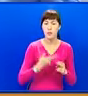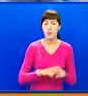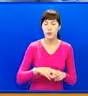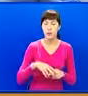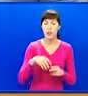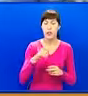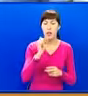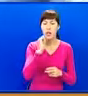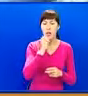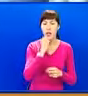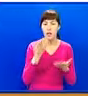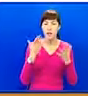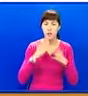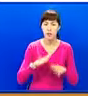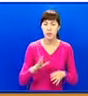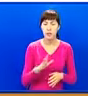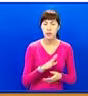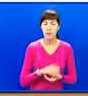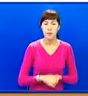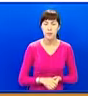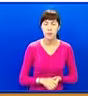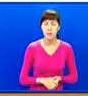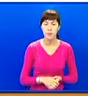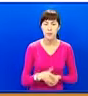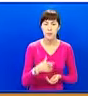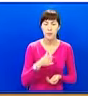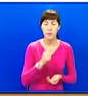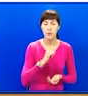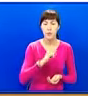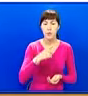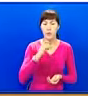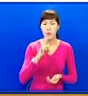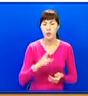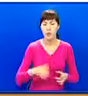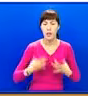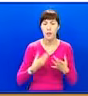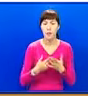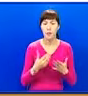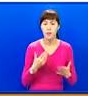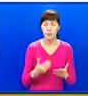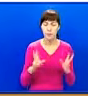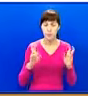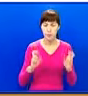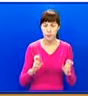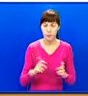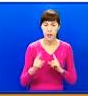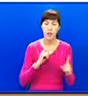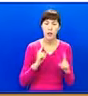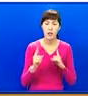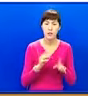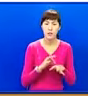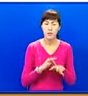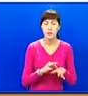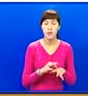Абыз ақсақалдың батасын алған. Осы Гауһар тойының алдында осы жоғарыда атап өткен тақырыпта конференция өтіп